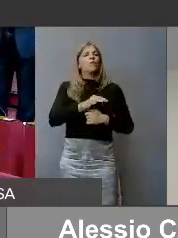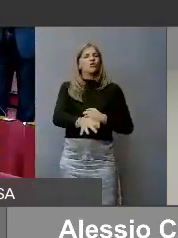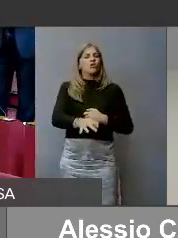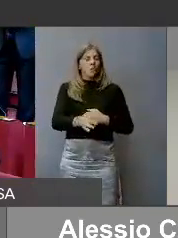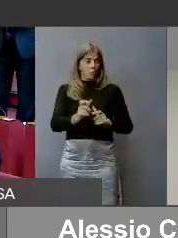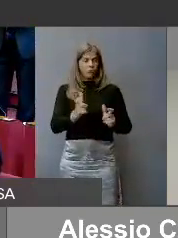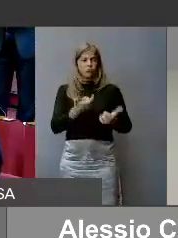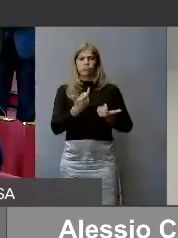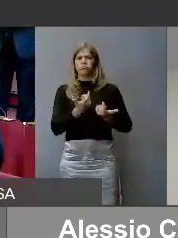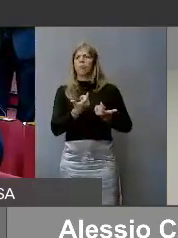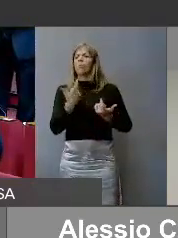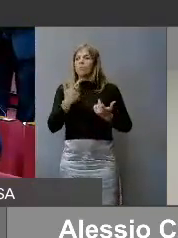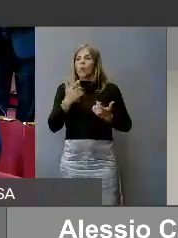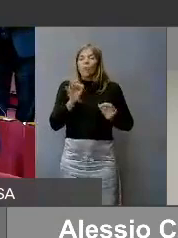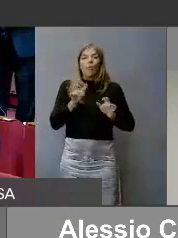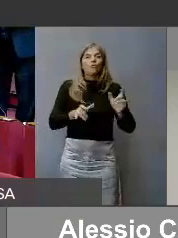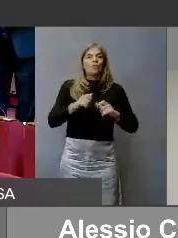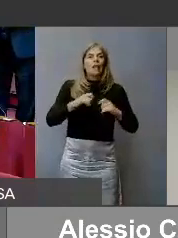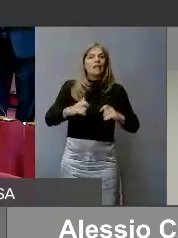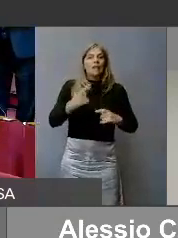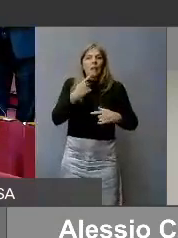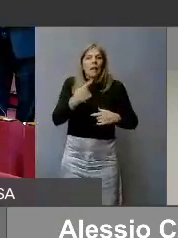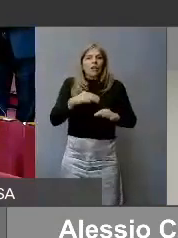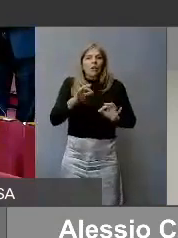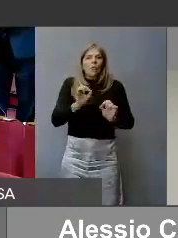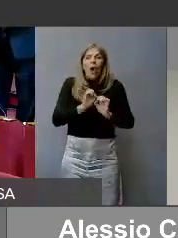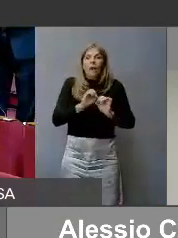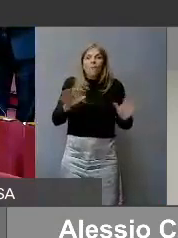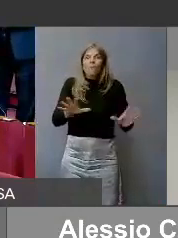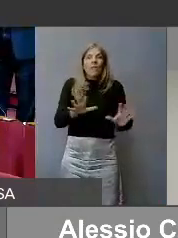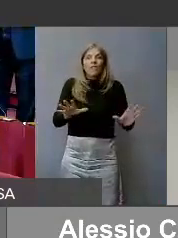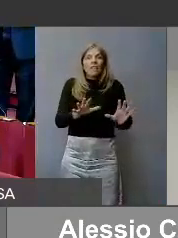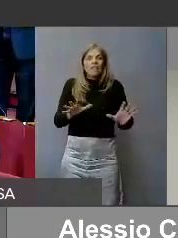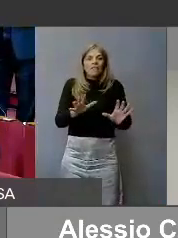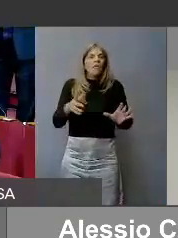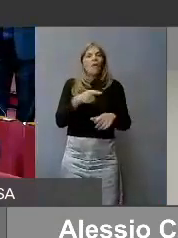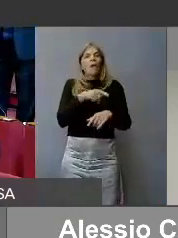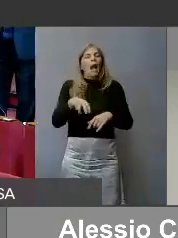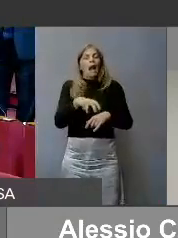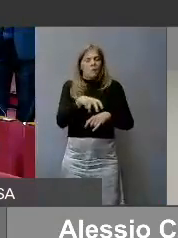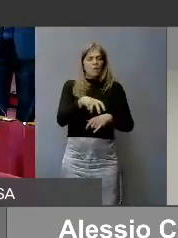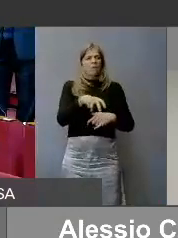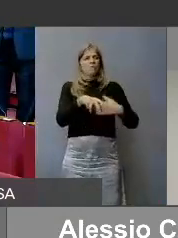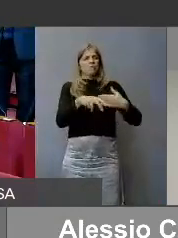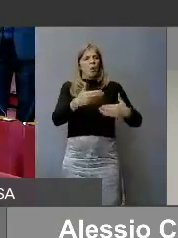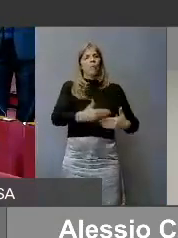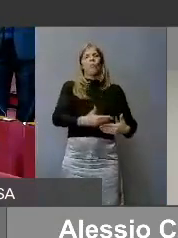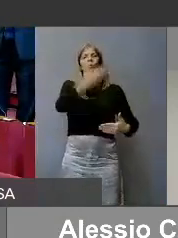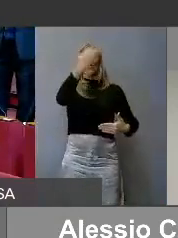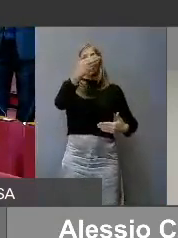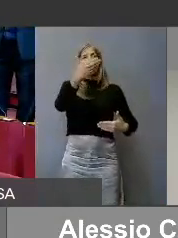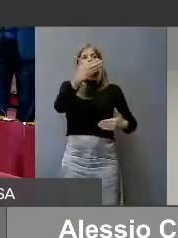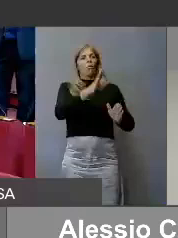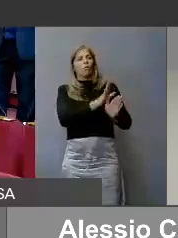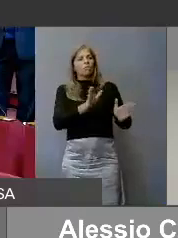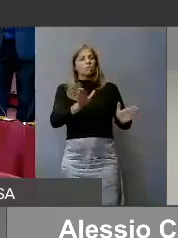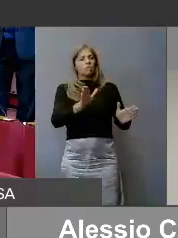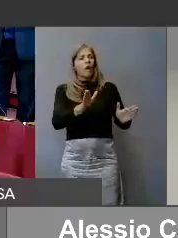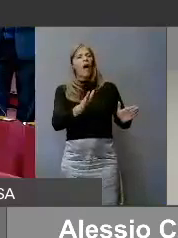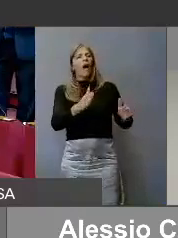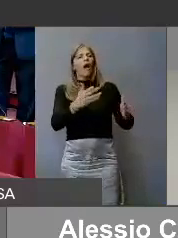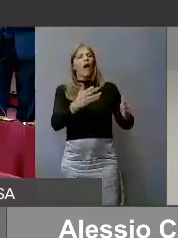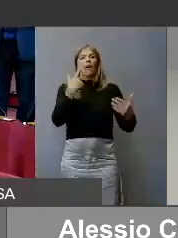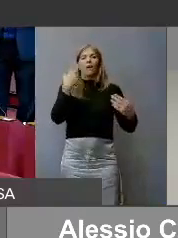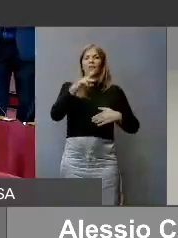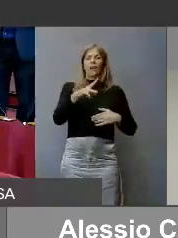segnalato che all'improvviso si sono trovati una parte interdetta del lungomare senza avere